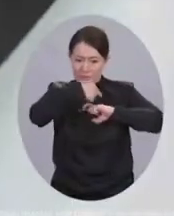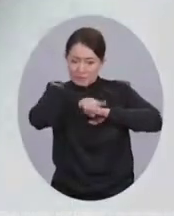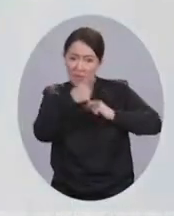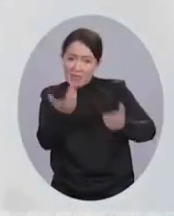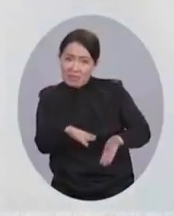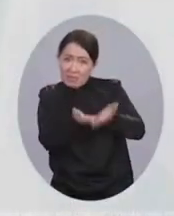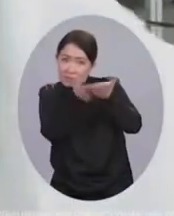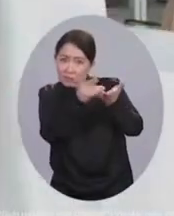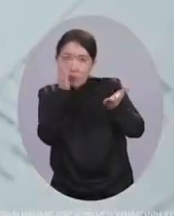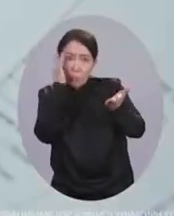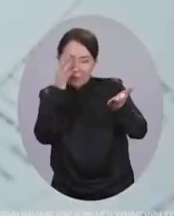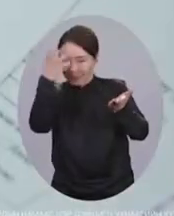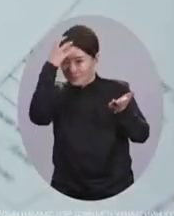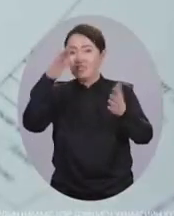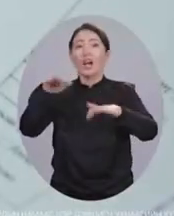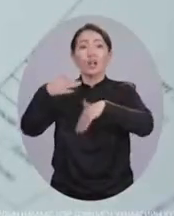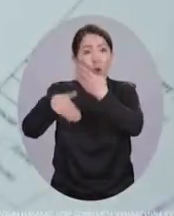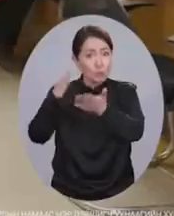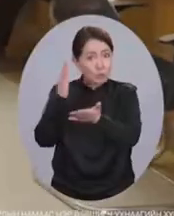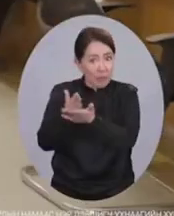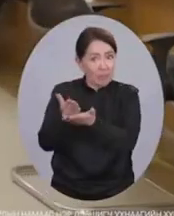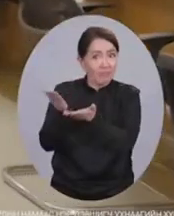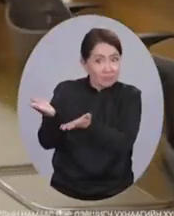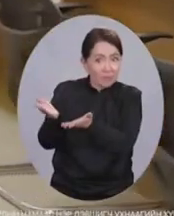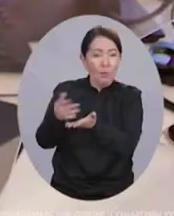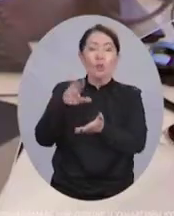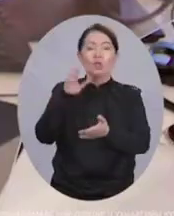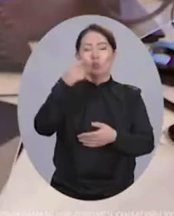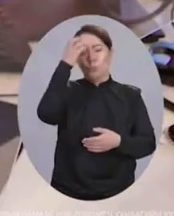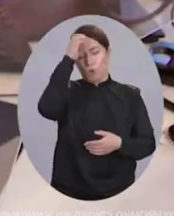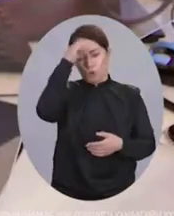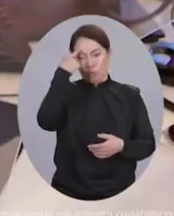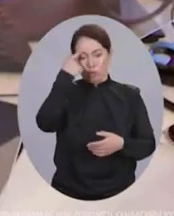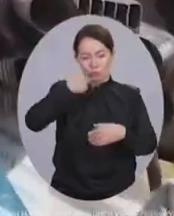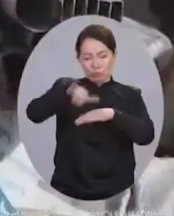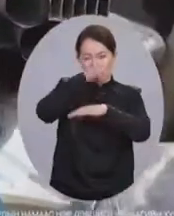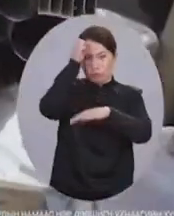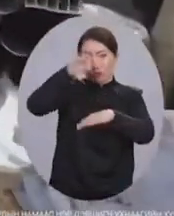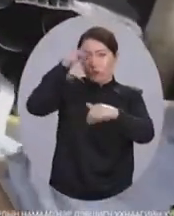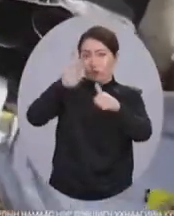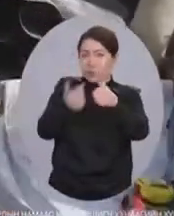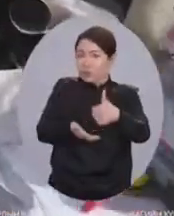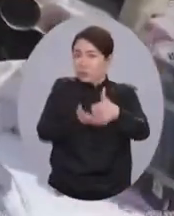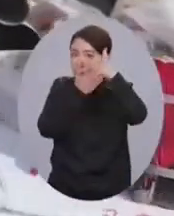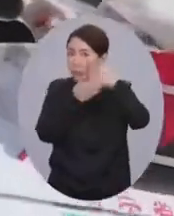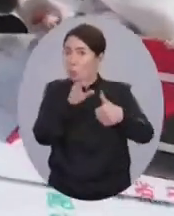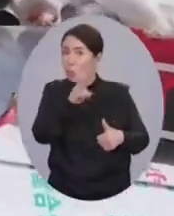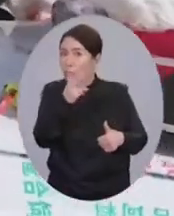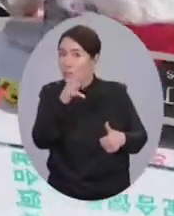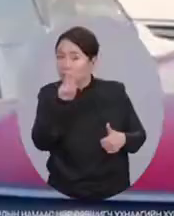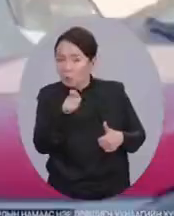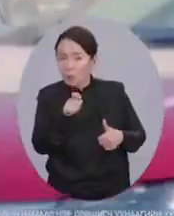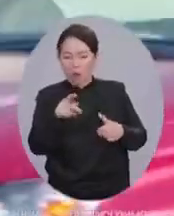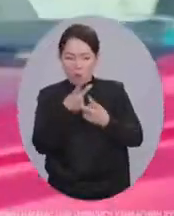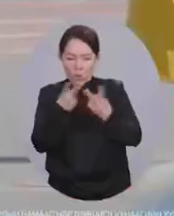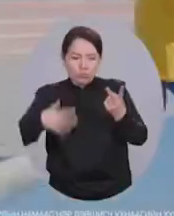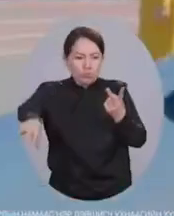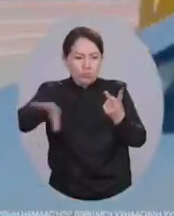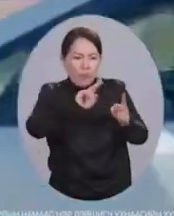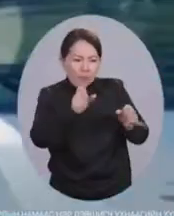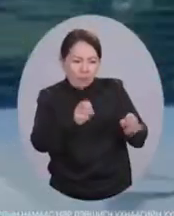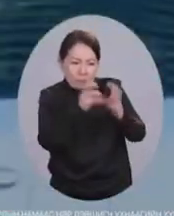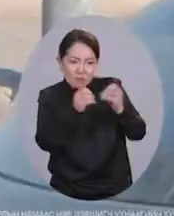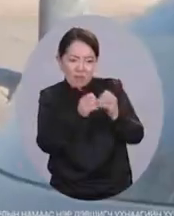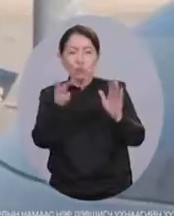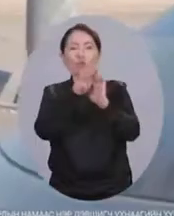бодлогыг засгийн газраас хэрэгжүүлж байгаа бол Монгол улсын төрийн тэргүүнд нэр дэвшигч ухнаагийн хөрөлсөх үндэсний баялаг бүтээгчдэд дэмжих тухай